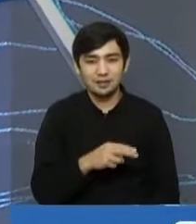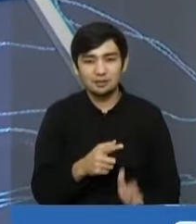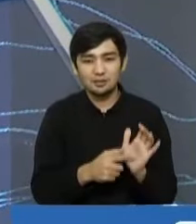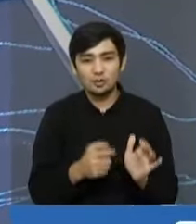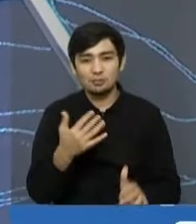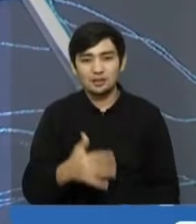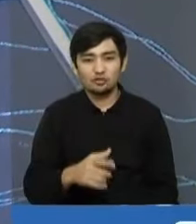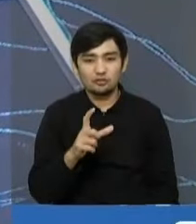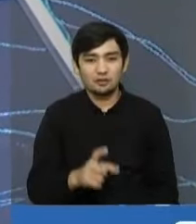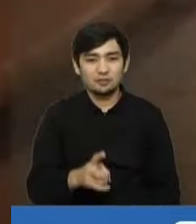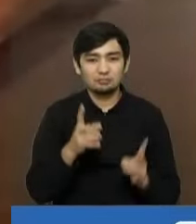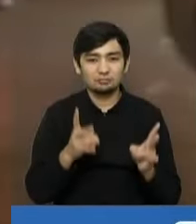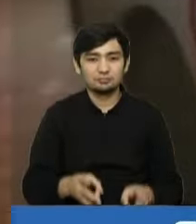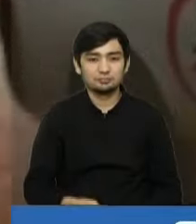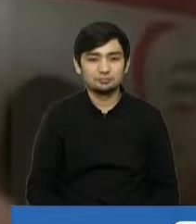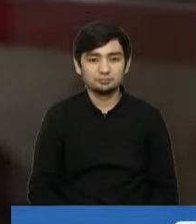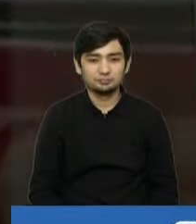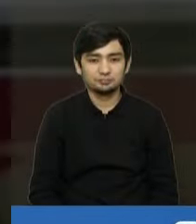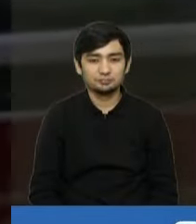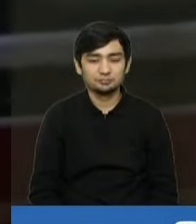тұрғын жарақат алған.